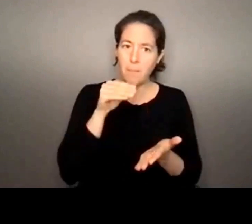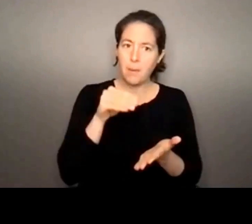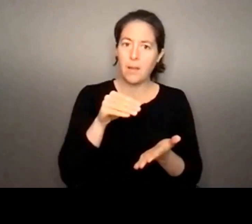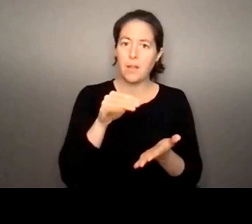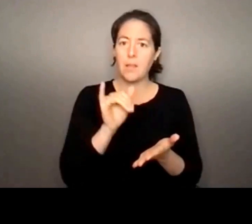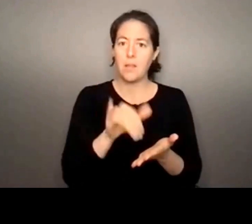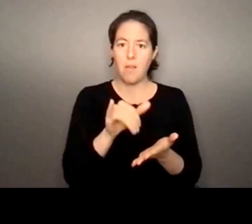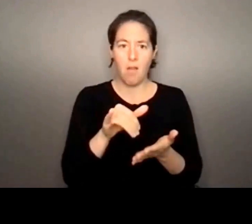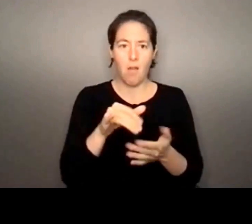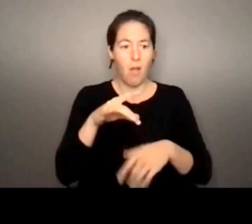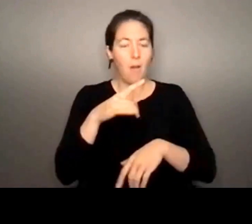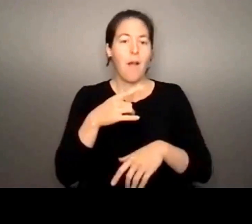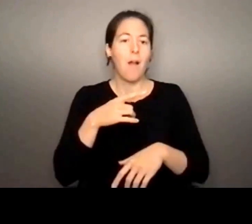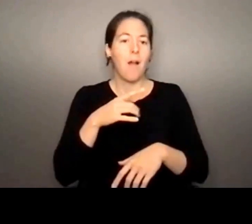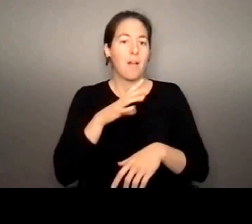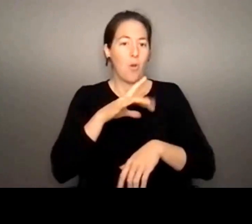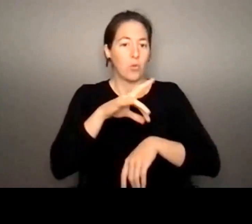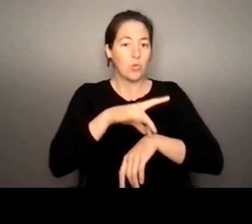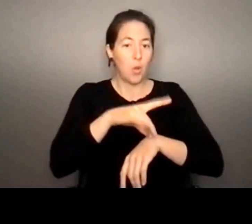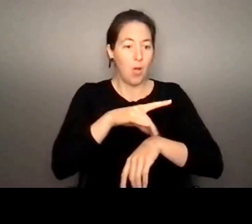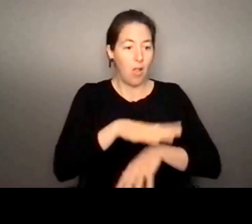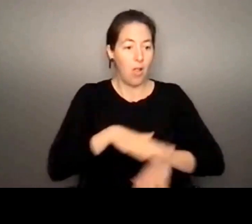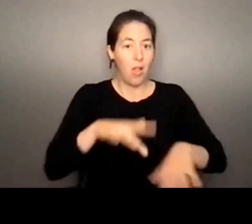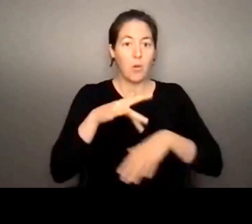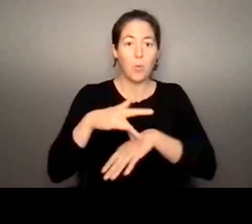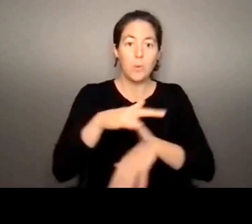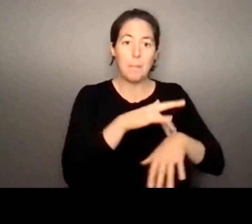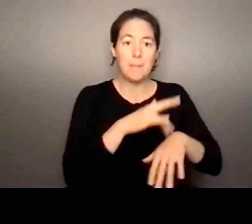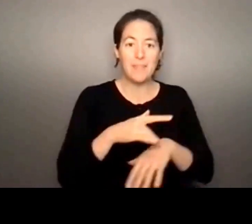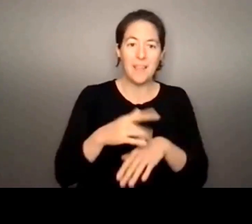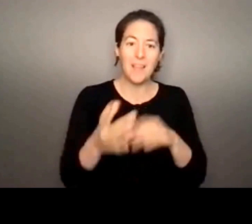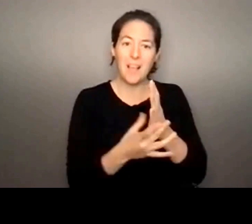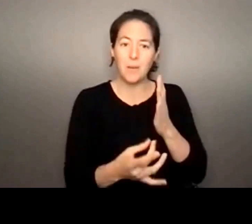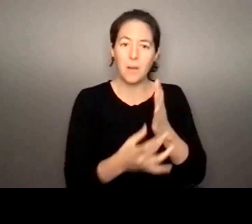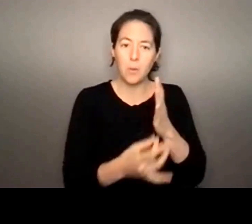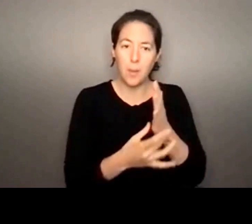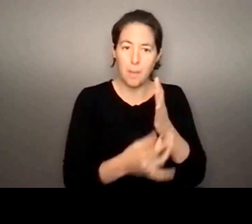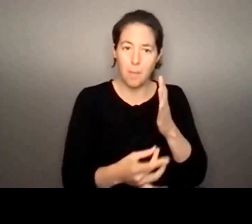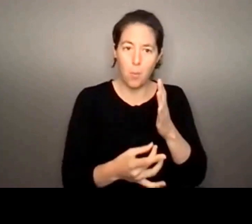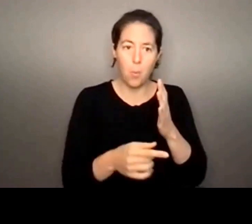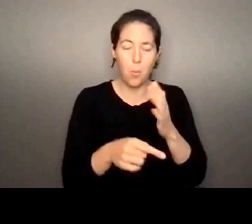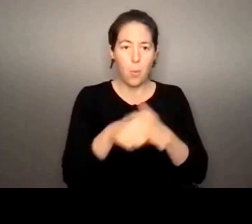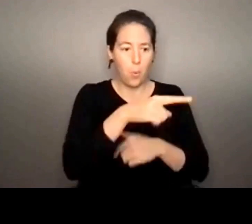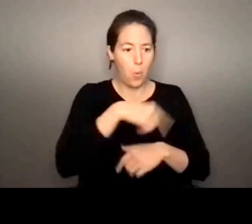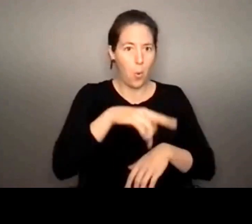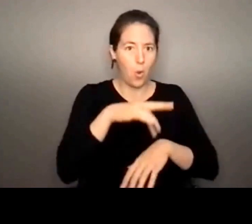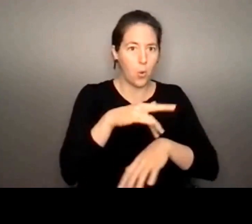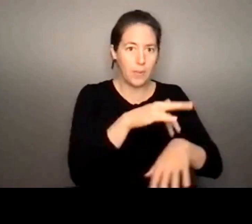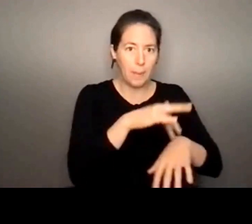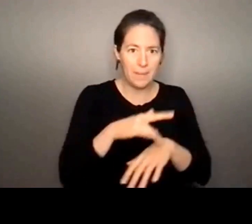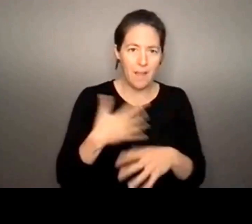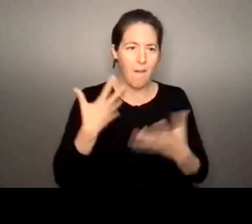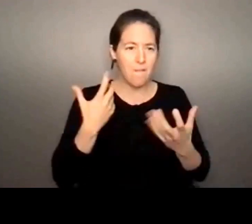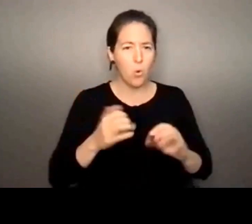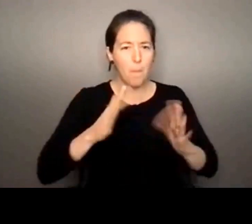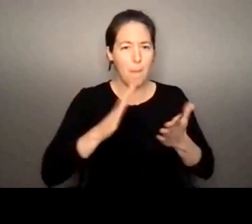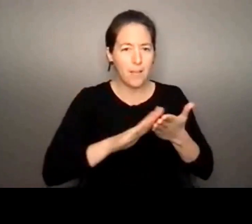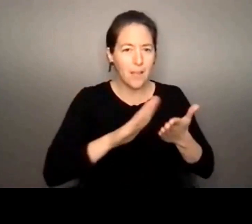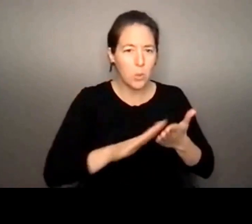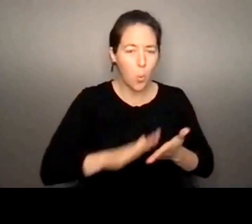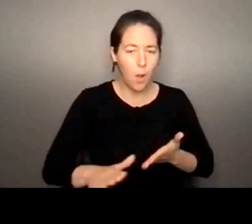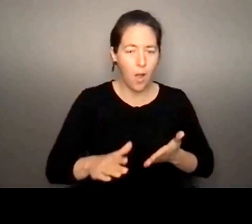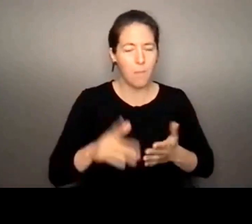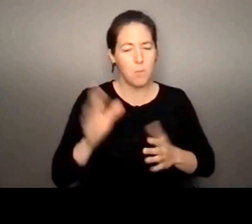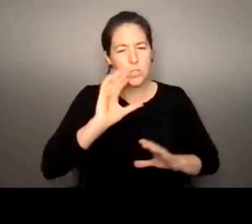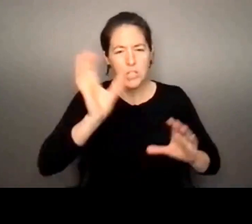un sol qui était contaminé aux hydrocarbures, puis en cherchant à le traiter ou à le dépolluer, je suis tombé sur